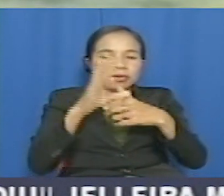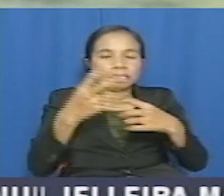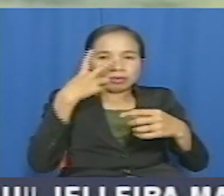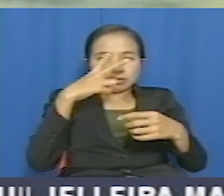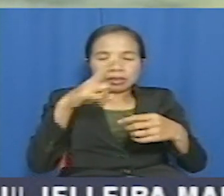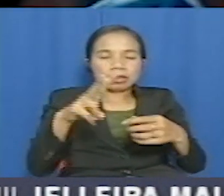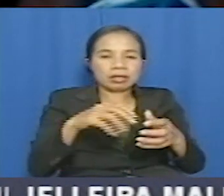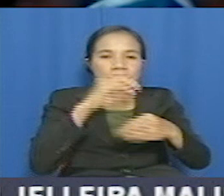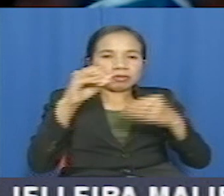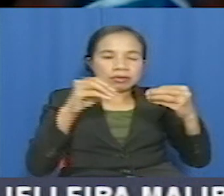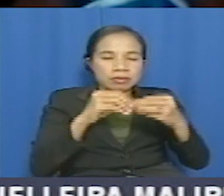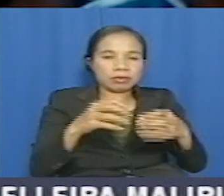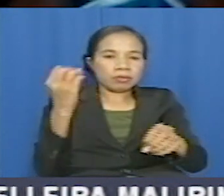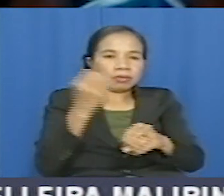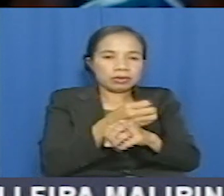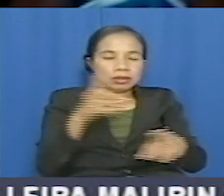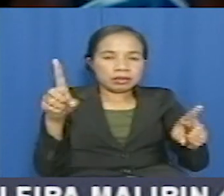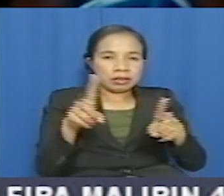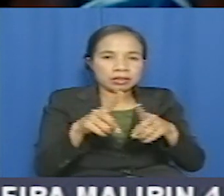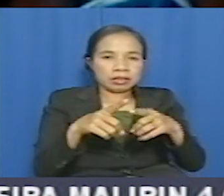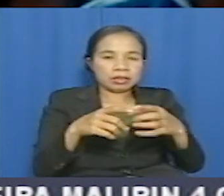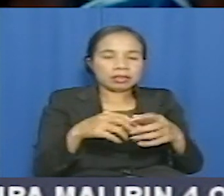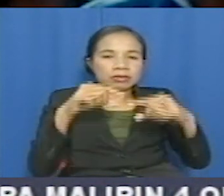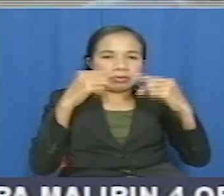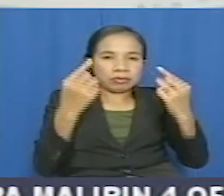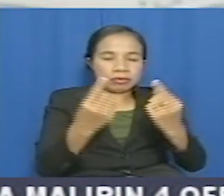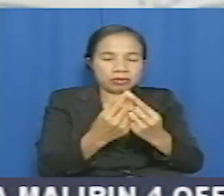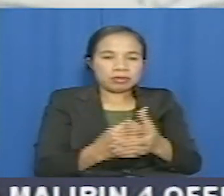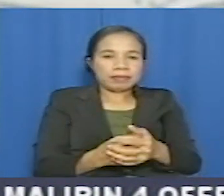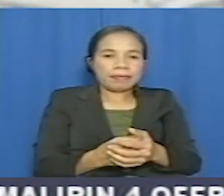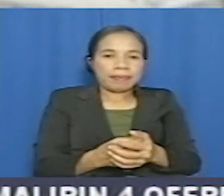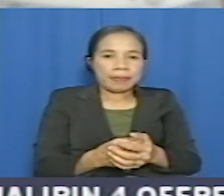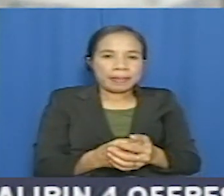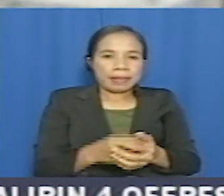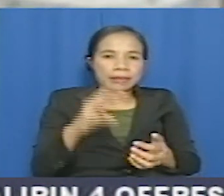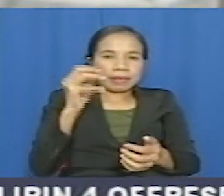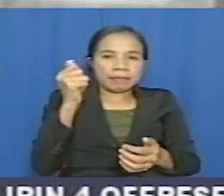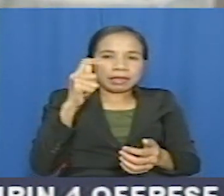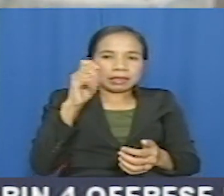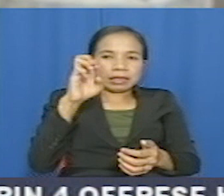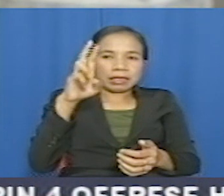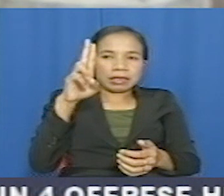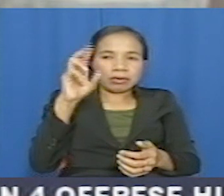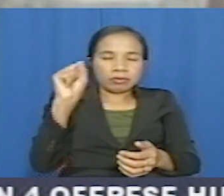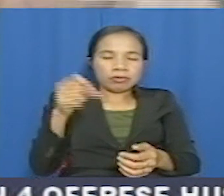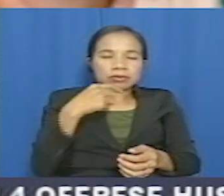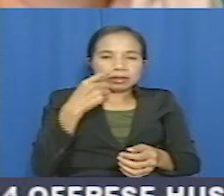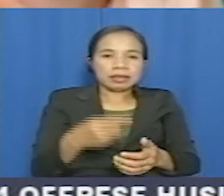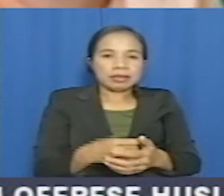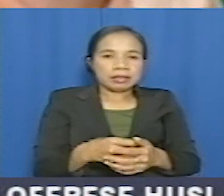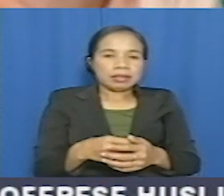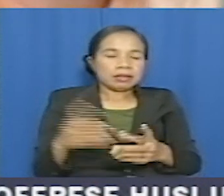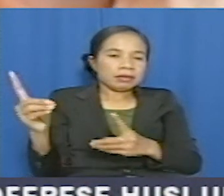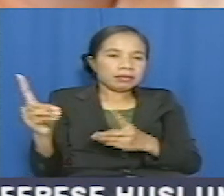ba oportunidade ne tim líder enzeo local Rabia Mateus Suárez Maia Profunda tinane se